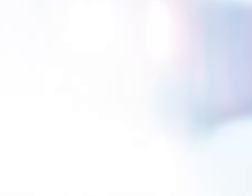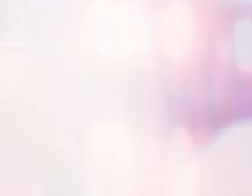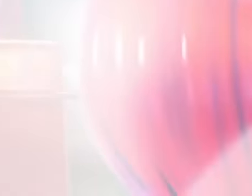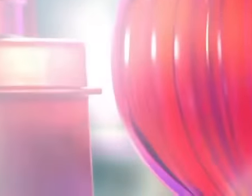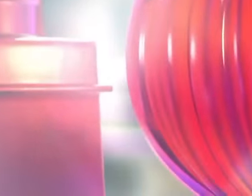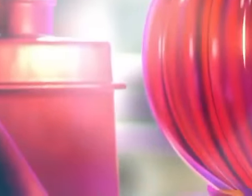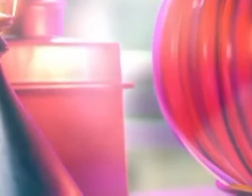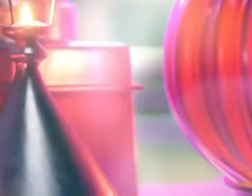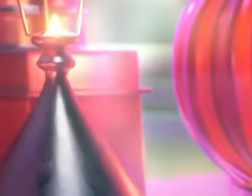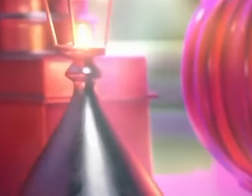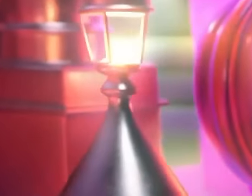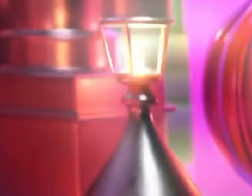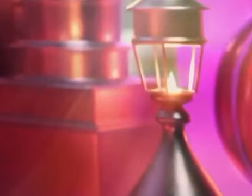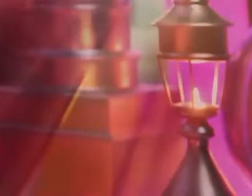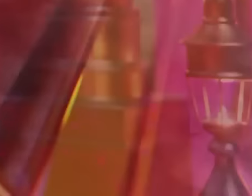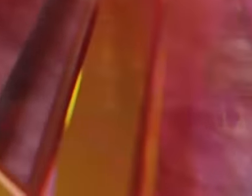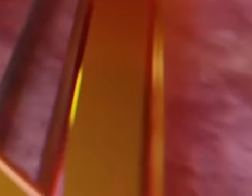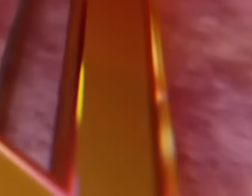hujjatai.